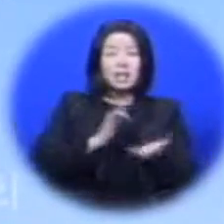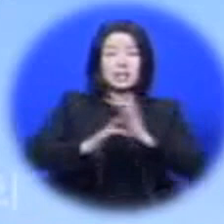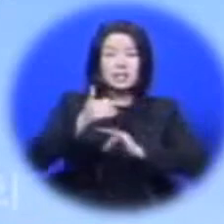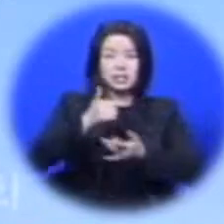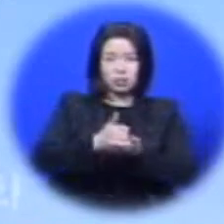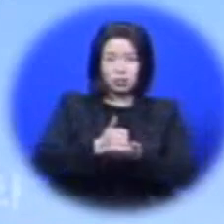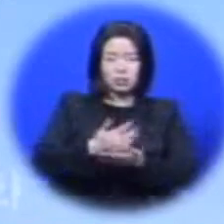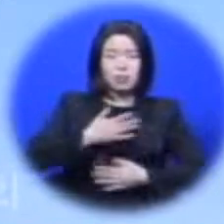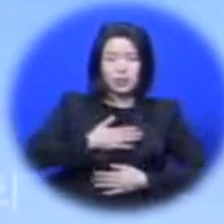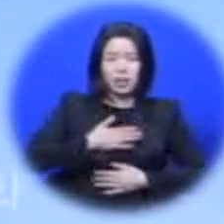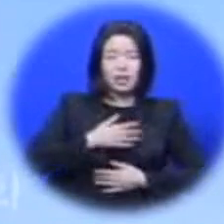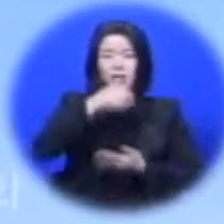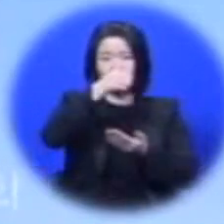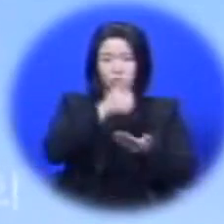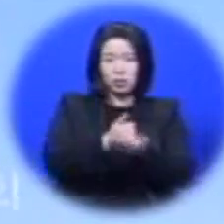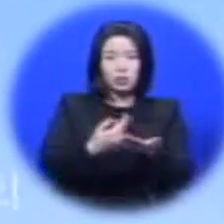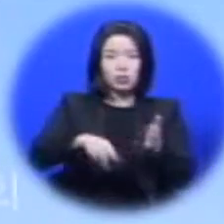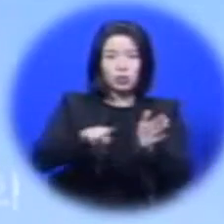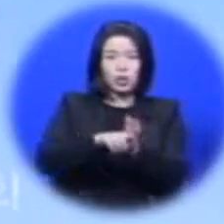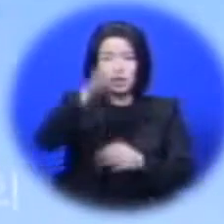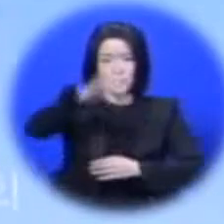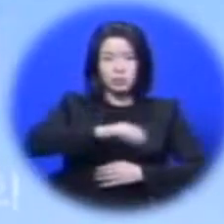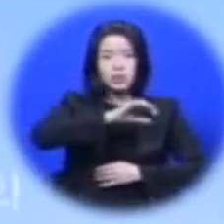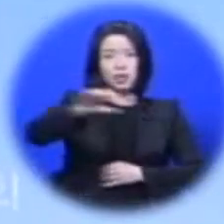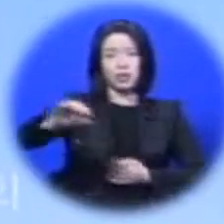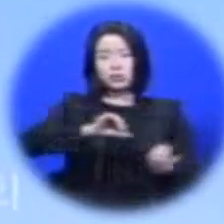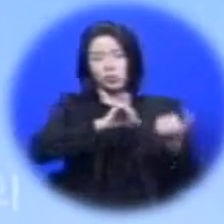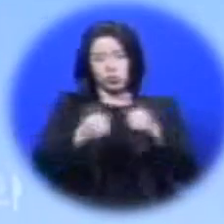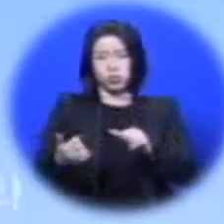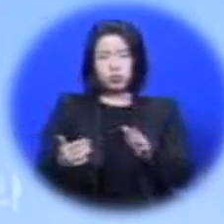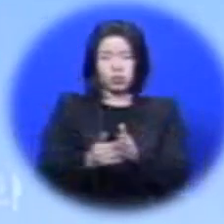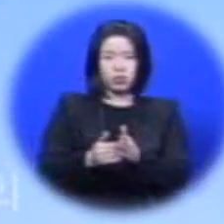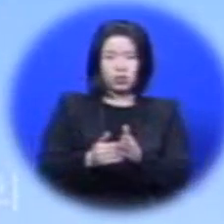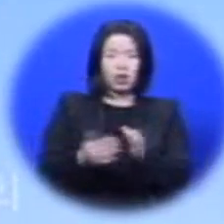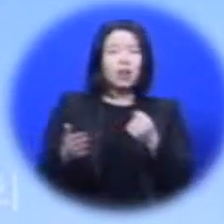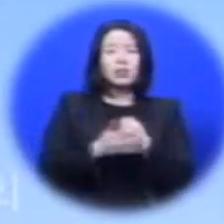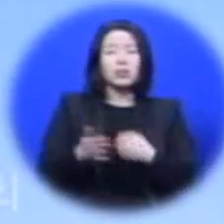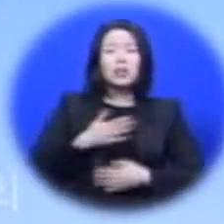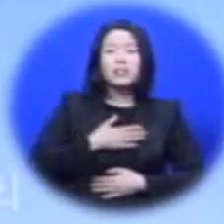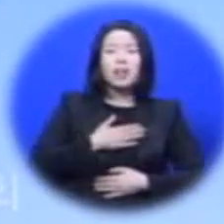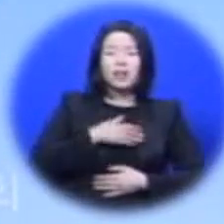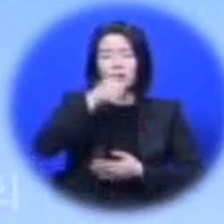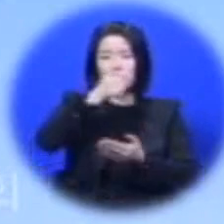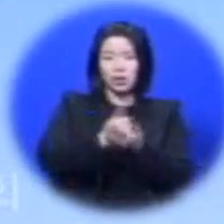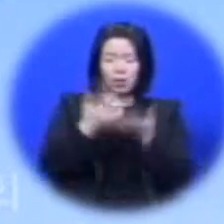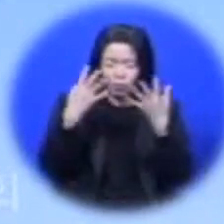예수님은 나의 죄를 위해 십자가에 죽으셨습니다. 그러니 내 죄가 얼마나 큽니까?